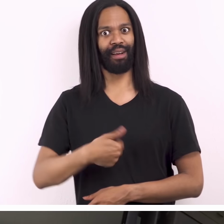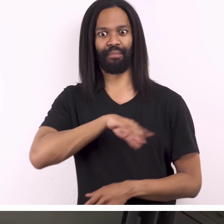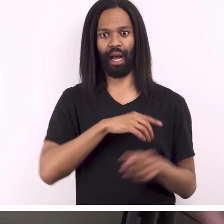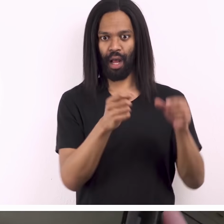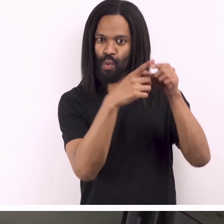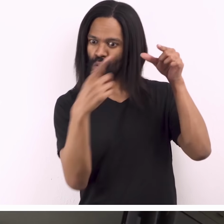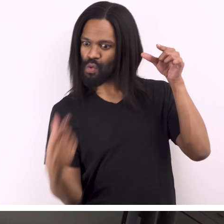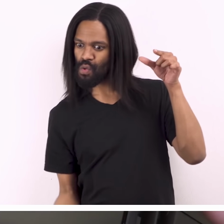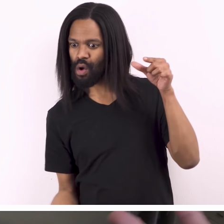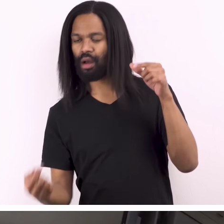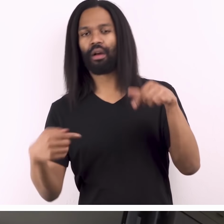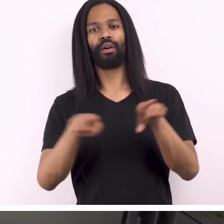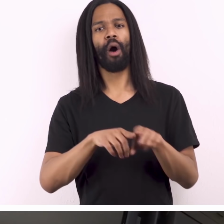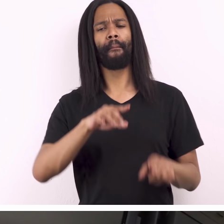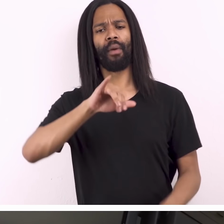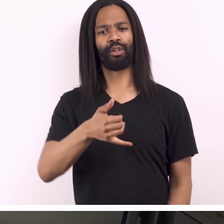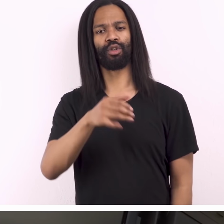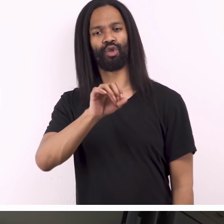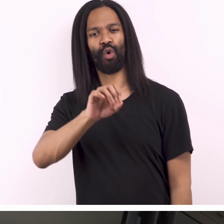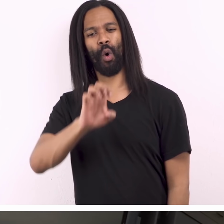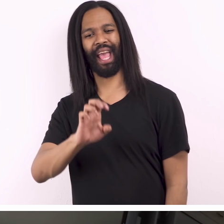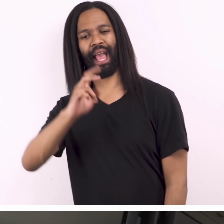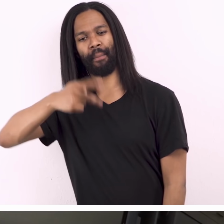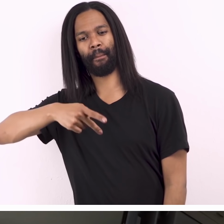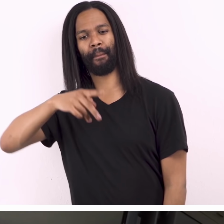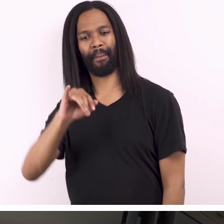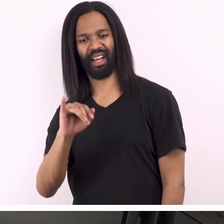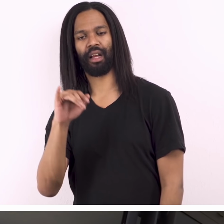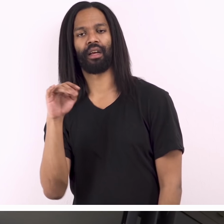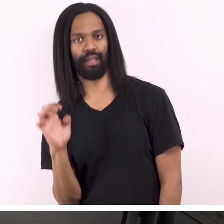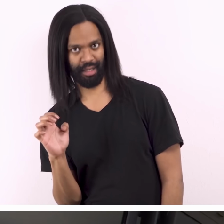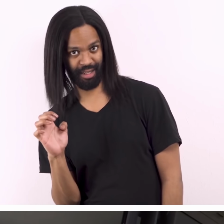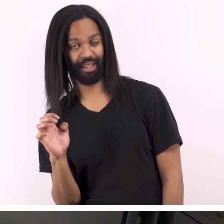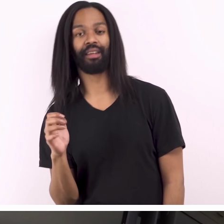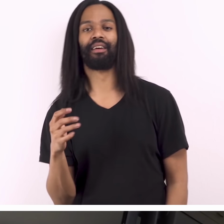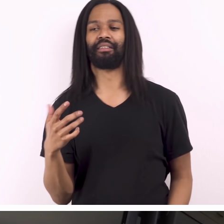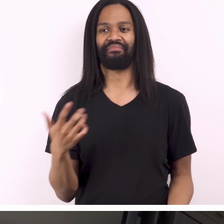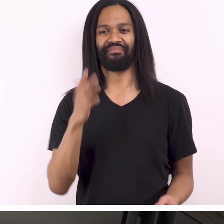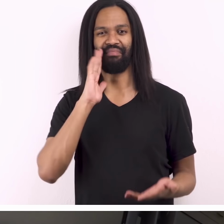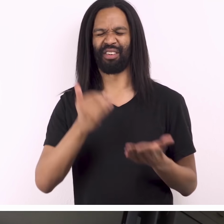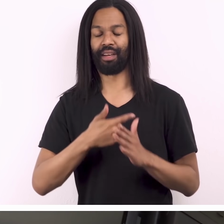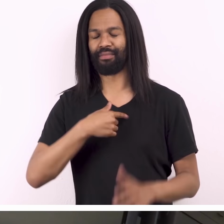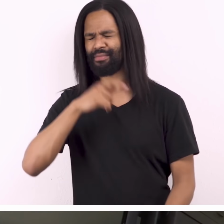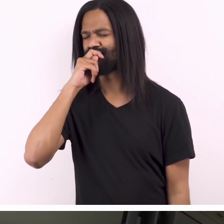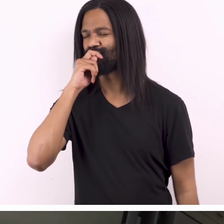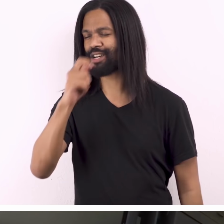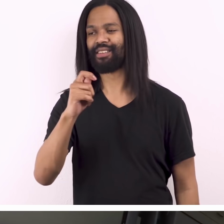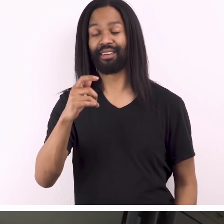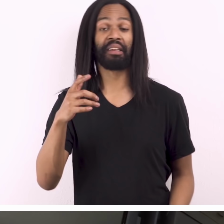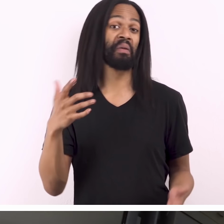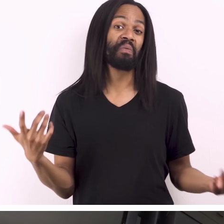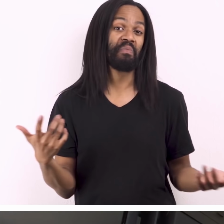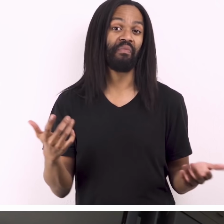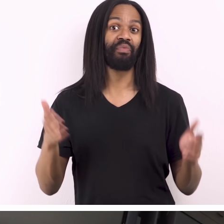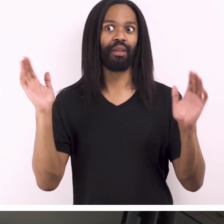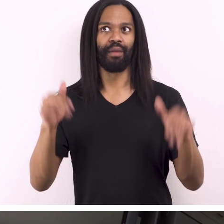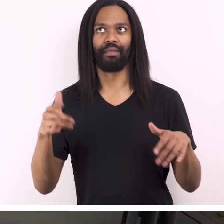le Joy Pie. Donc voilà, moi je l'adore un petit peu pour ça. Du coup, même si j'en ai tellement,